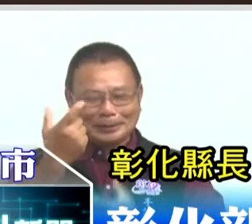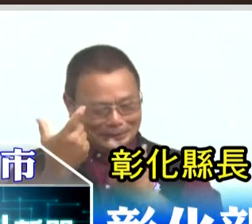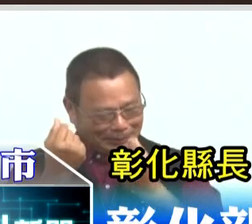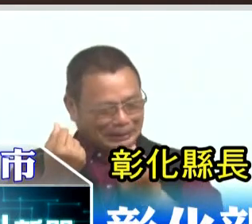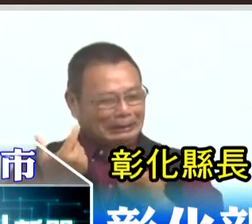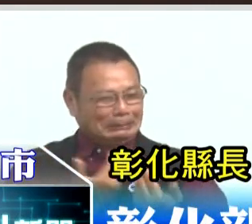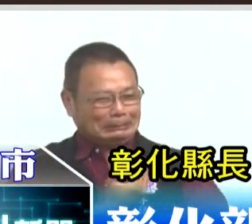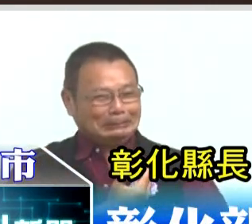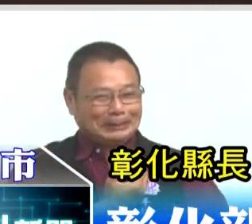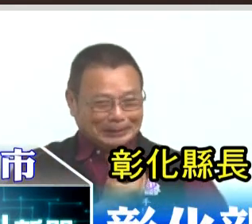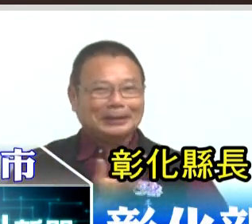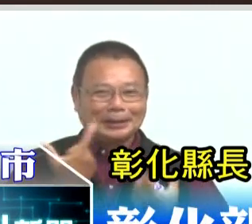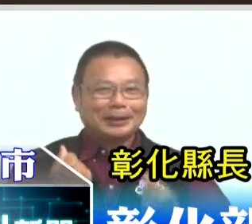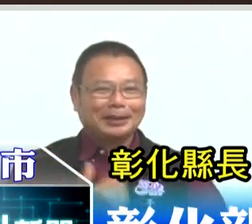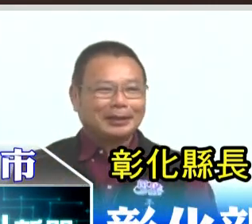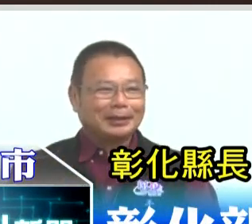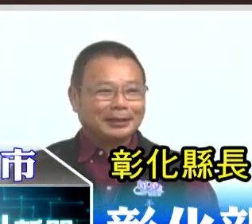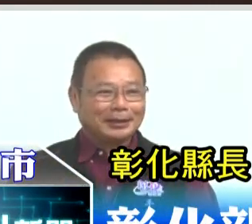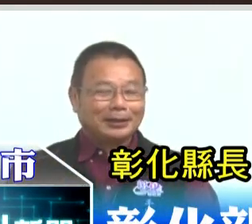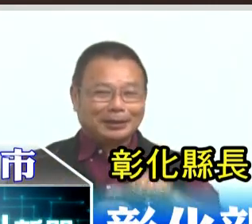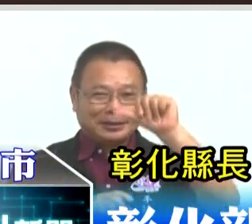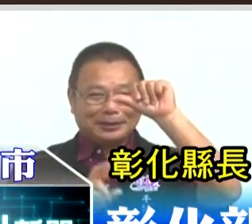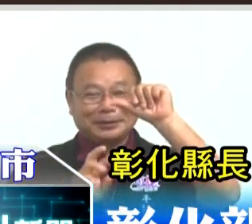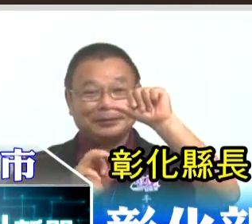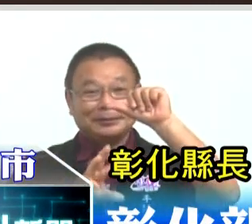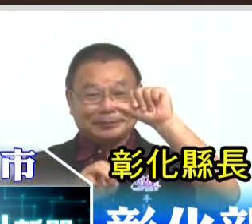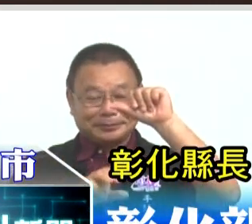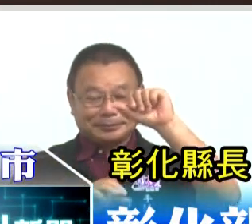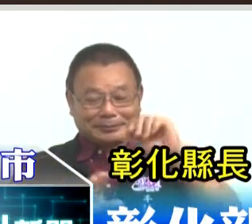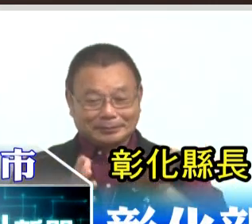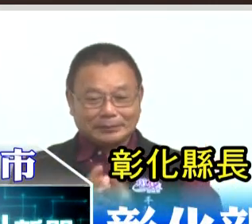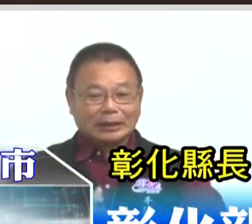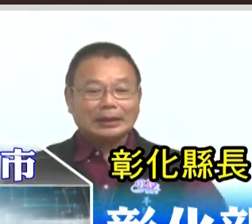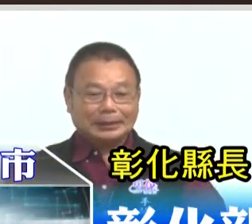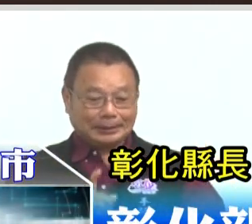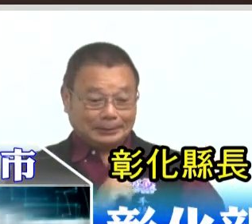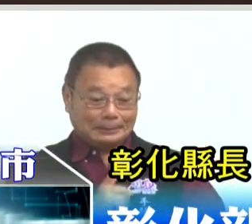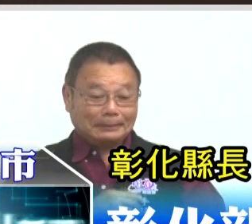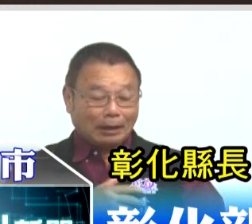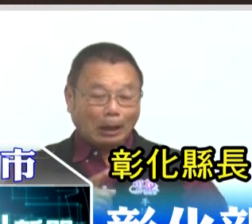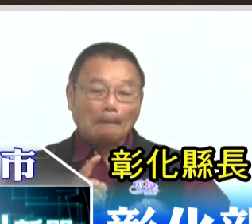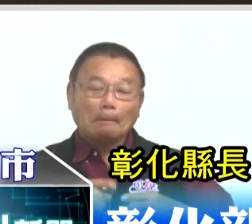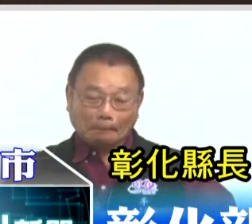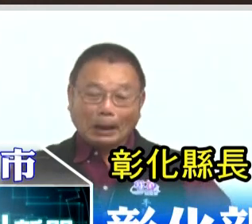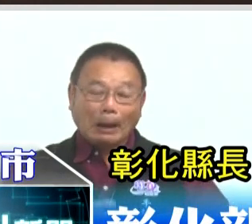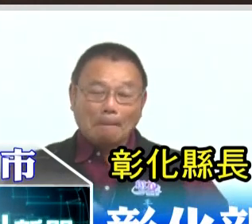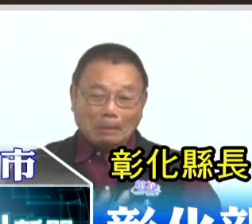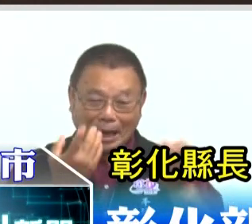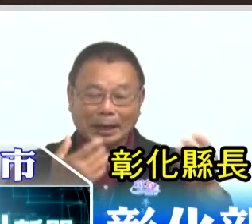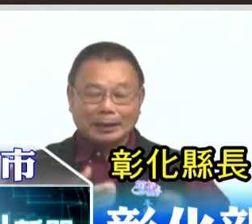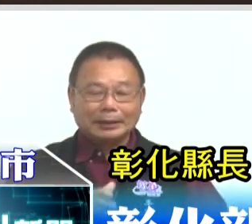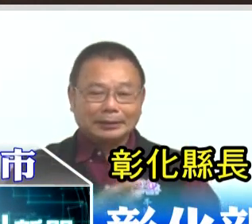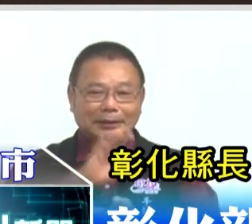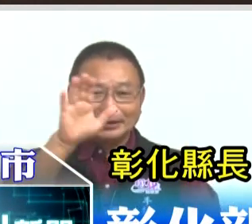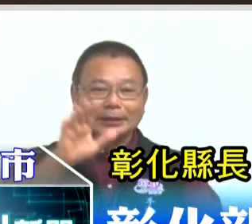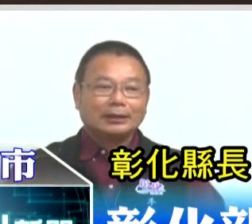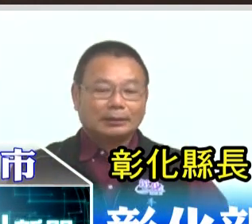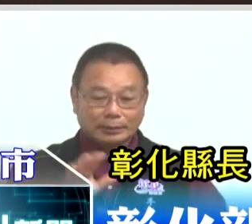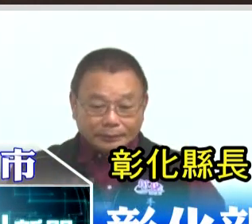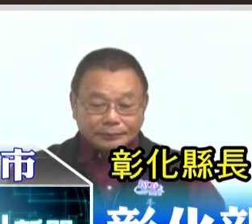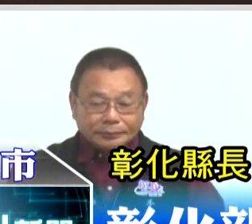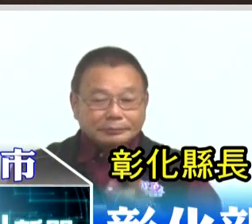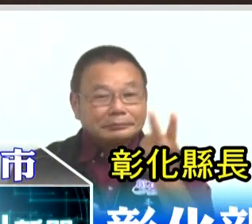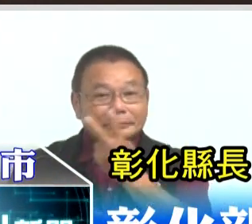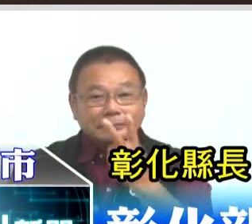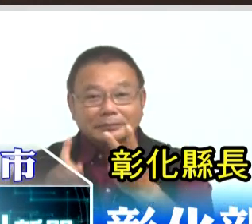还是不行哦，哈。好，那我们从5月13号第一个我们自己县里面的本土感染个案以后，今天的